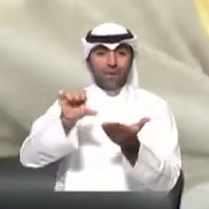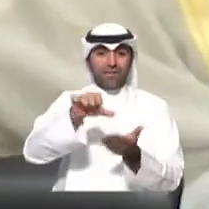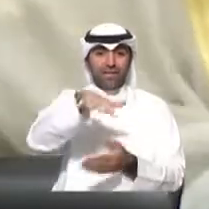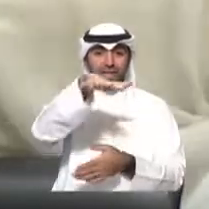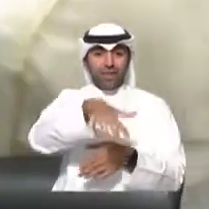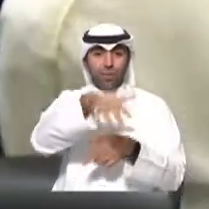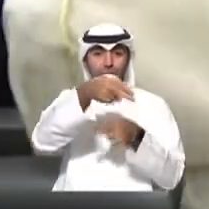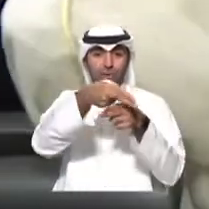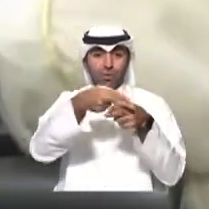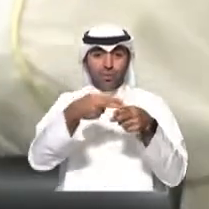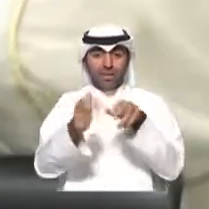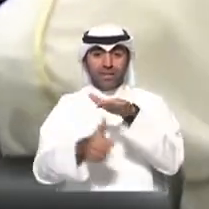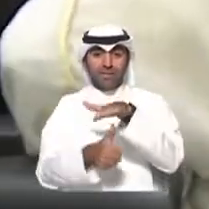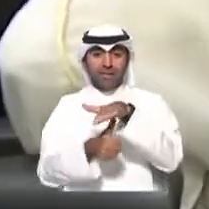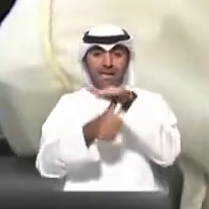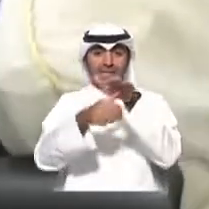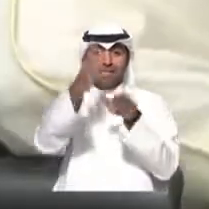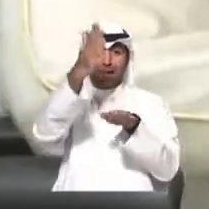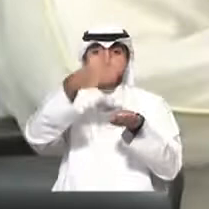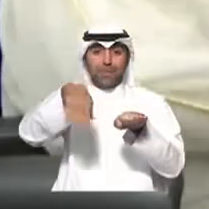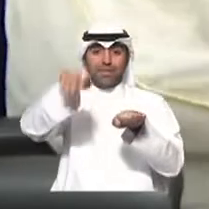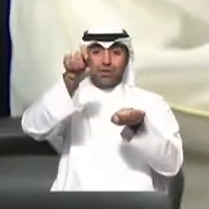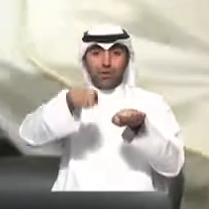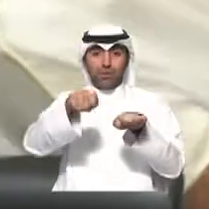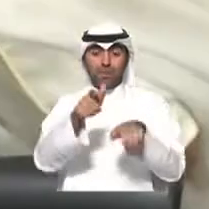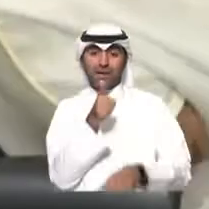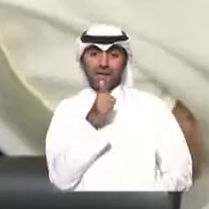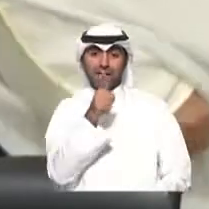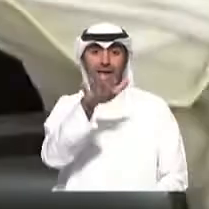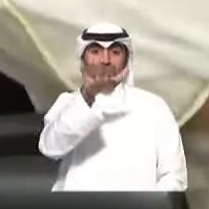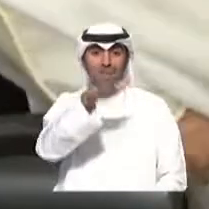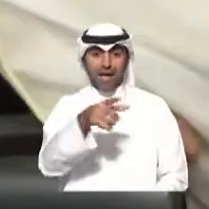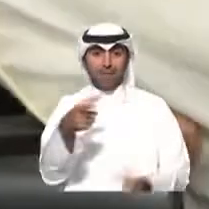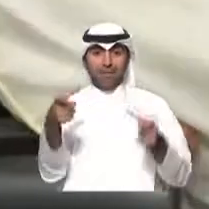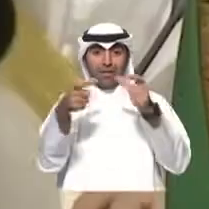والملفات التي يتوقع أن تطرح خلال أعمال الدورة